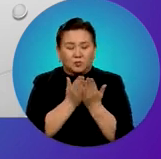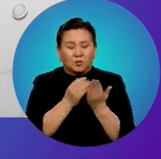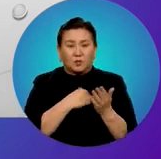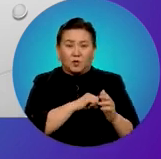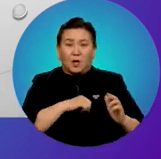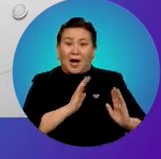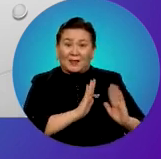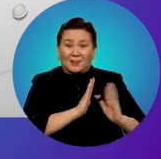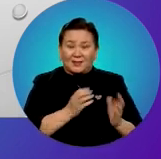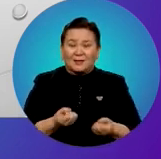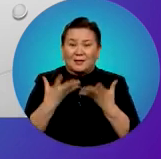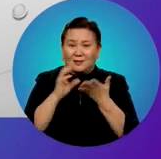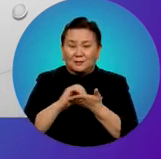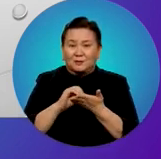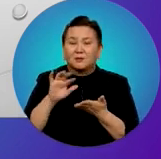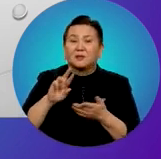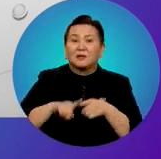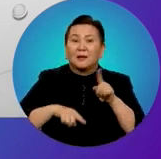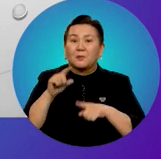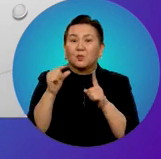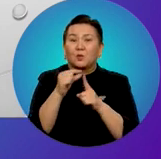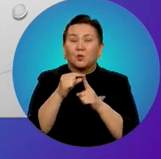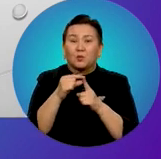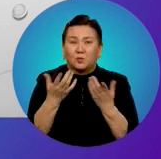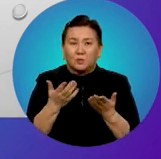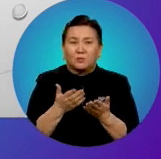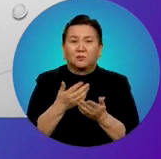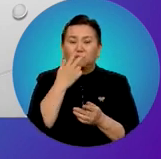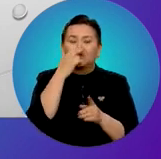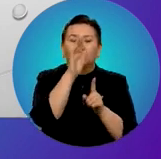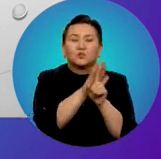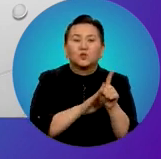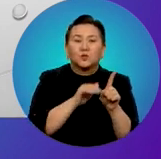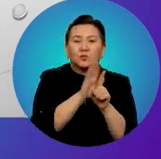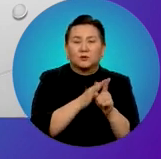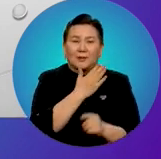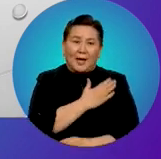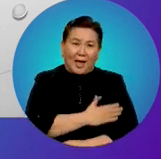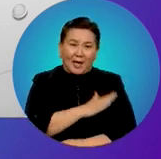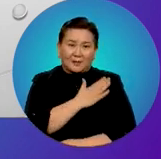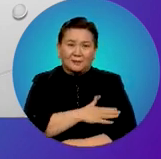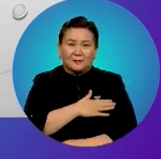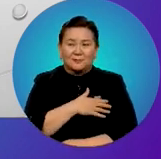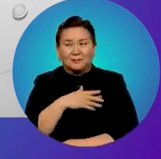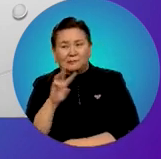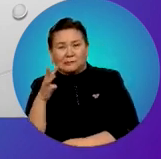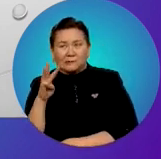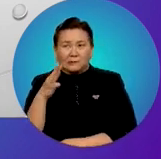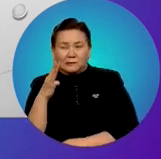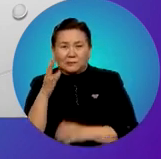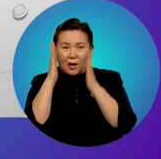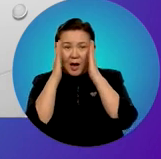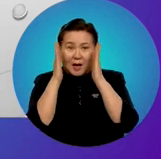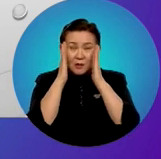аясыг илэрхийлсэн. За энийгээр яг ямар өнгө аяс илэрсэн бэ гэхээр өрөвдсөн, хайрлсан, эргэлдсэн, таамагласан,